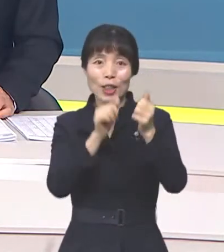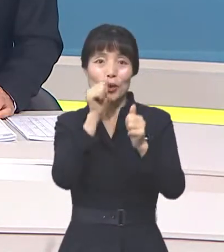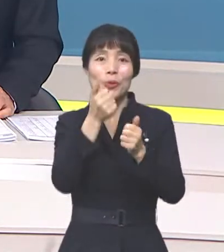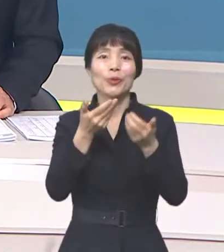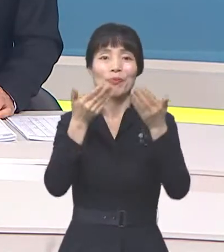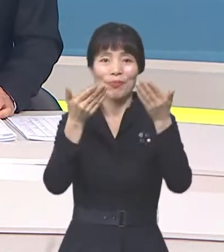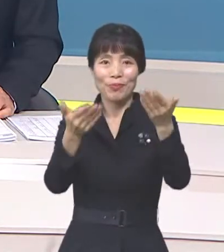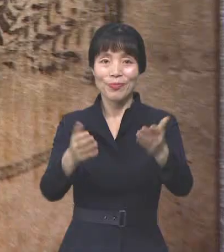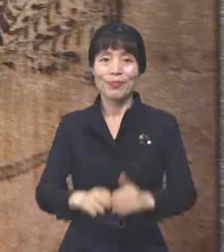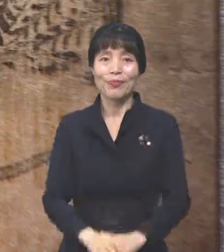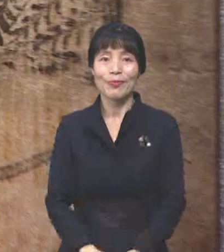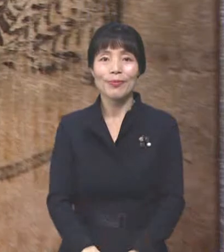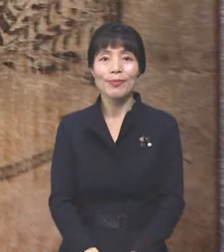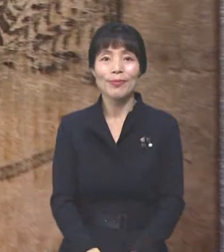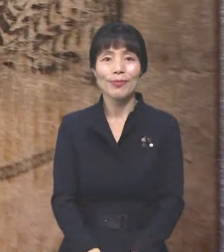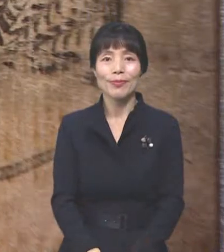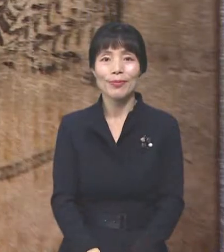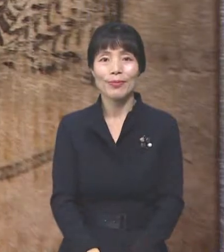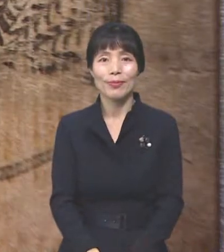소개합니다.